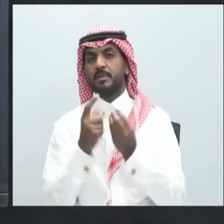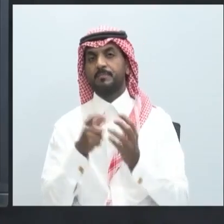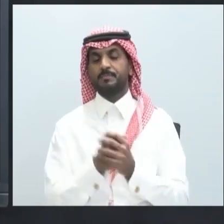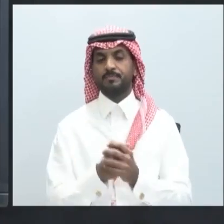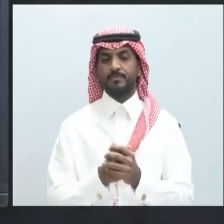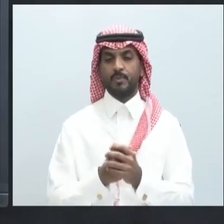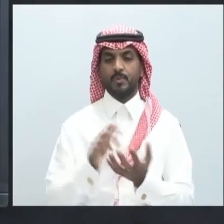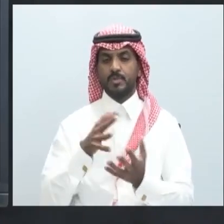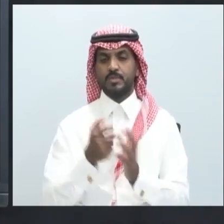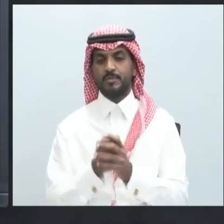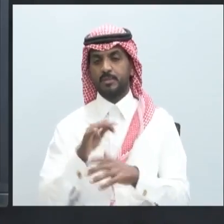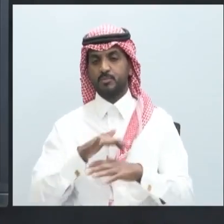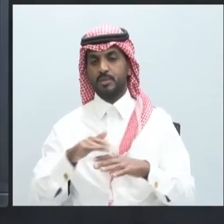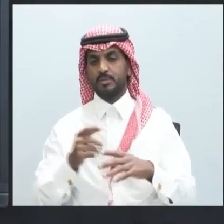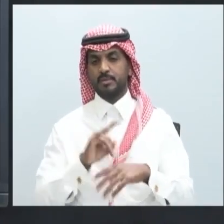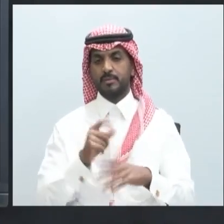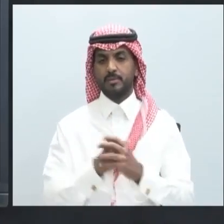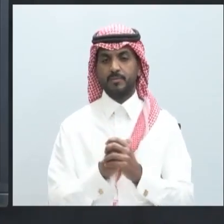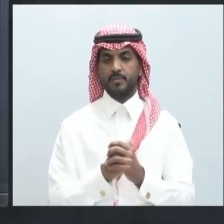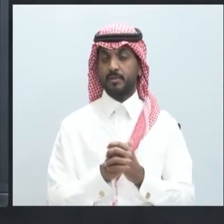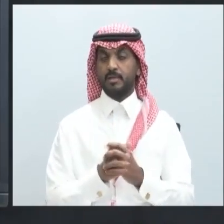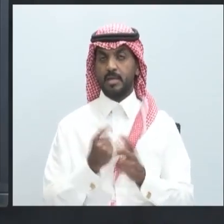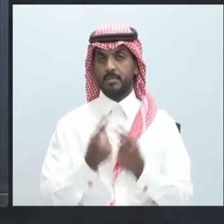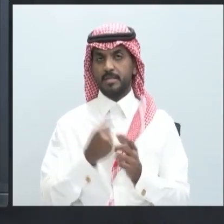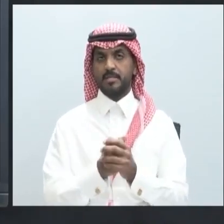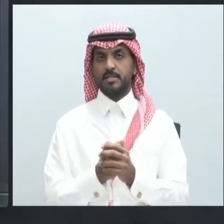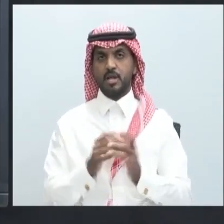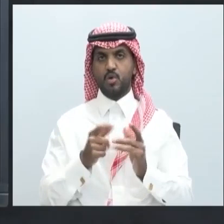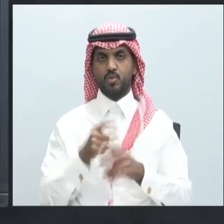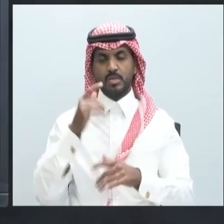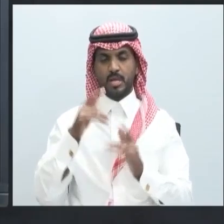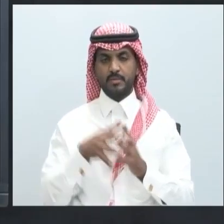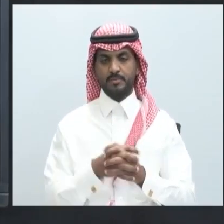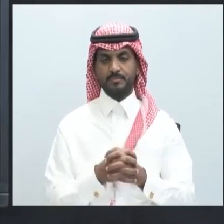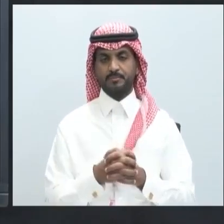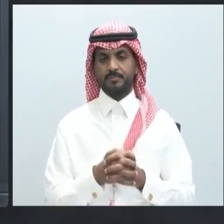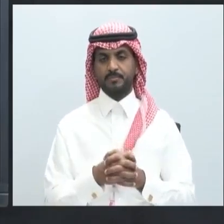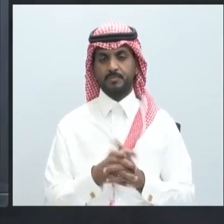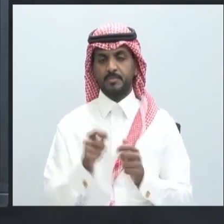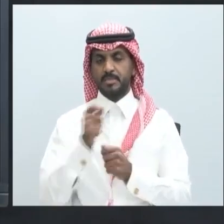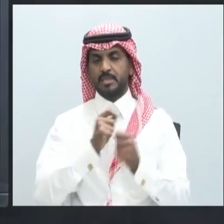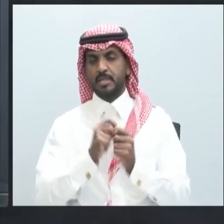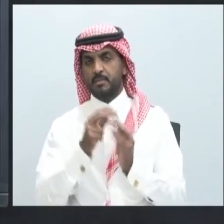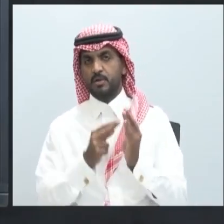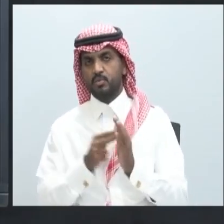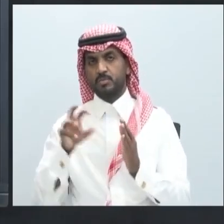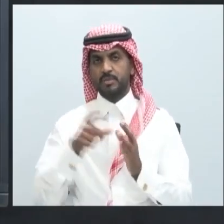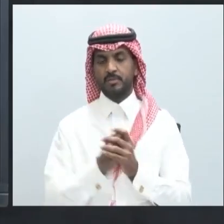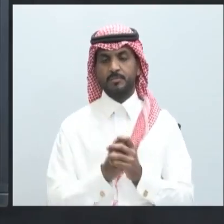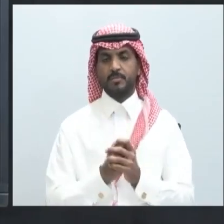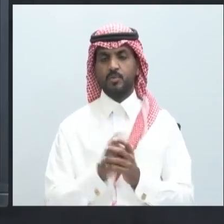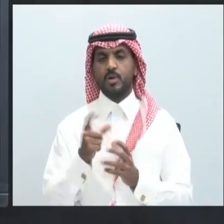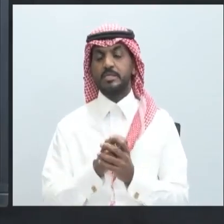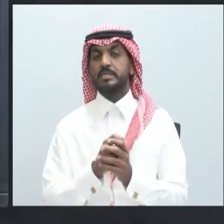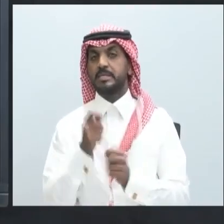وصفه الشكل المجعد لا تظهر الا في النباتات التي تحمل اللون الاخضر ولكن باستخدام قانون مندل استخدام